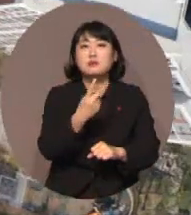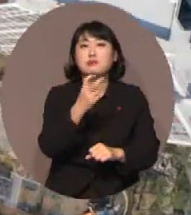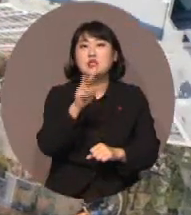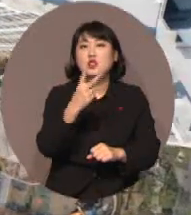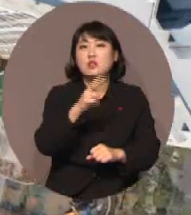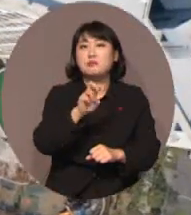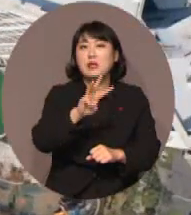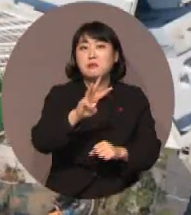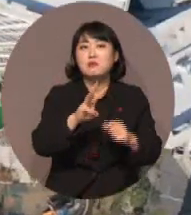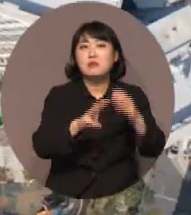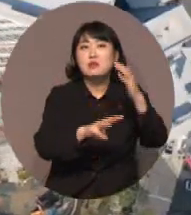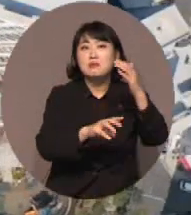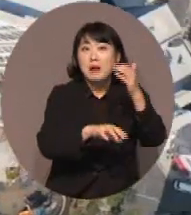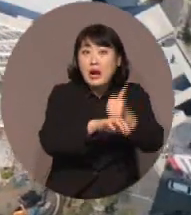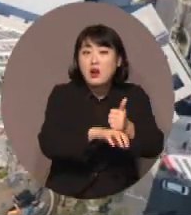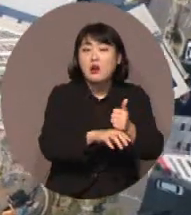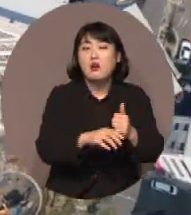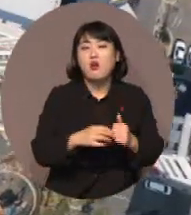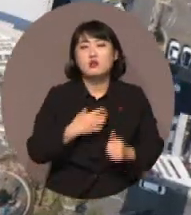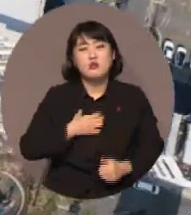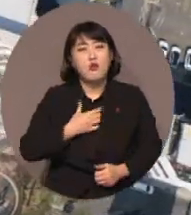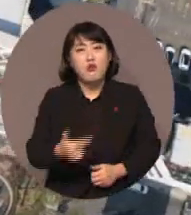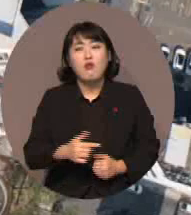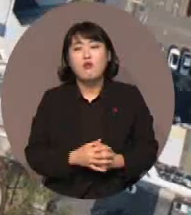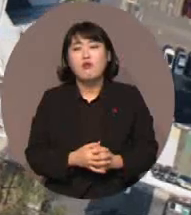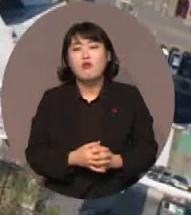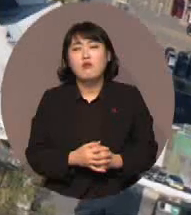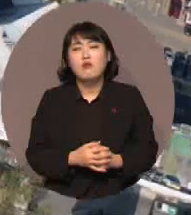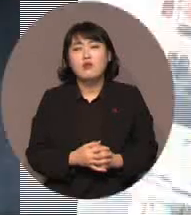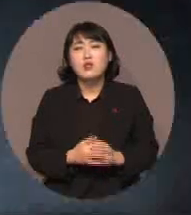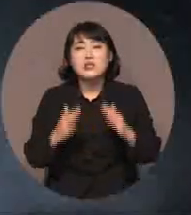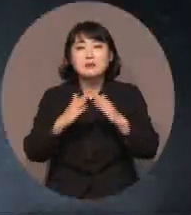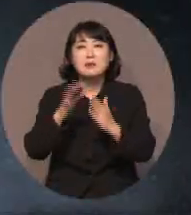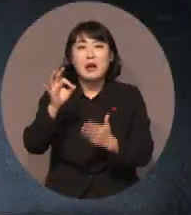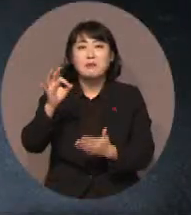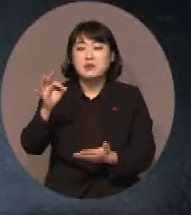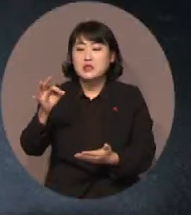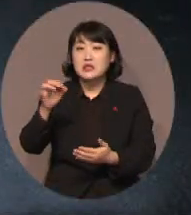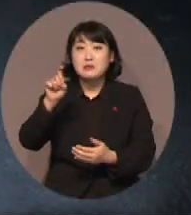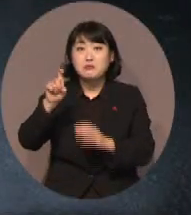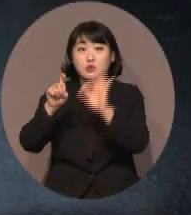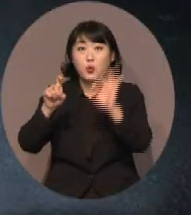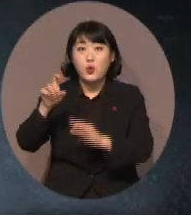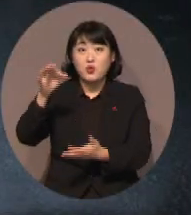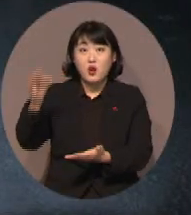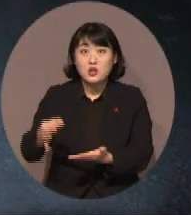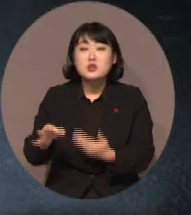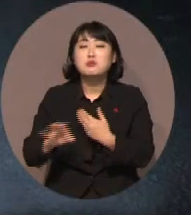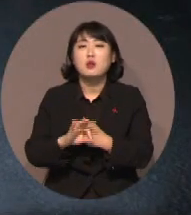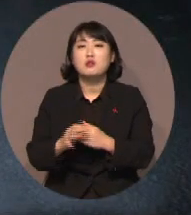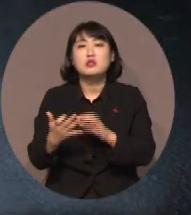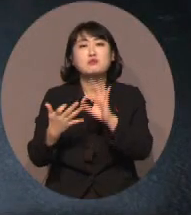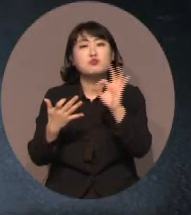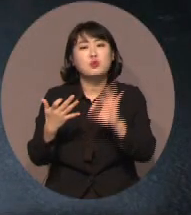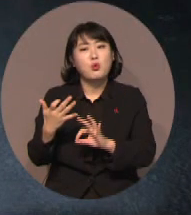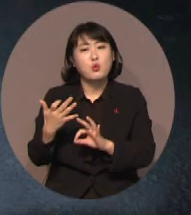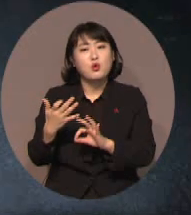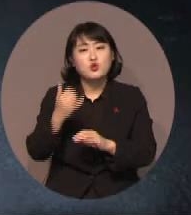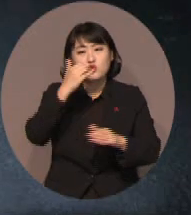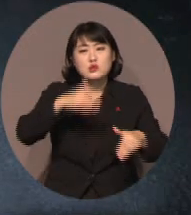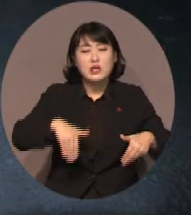주택금융연구원은 지난해 7월을 기준으로 집값이 10% 이상 떨어지면 대전은 19%